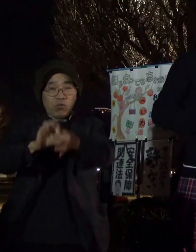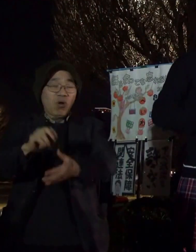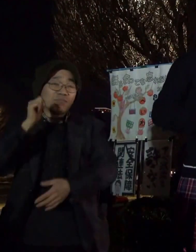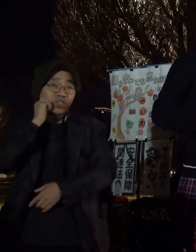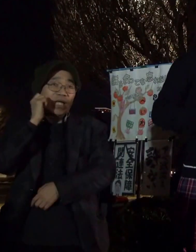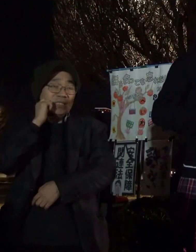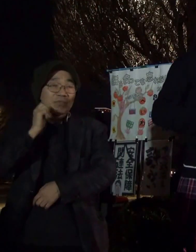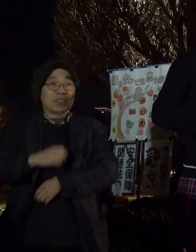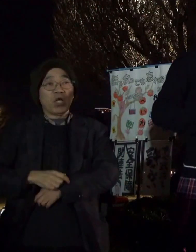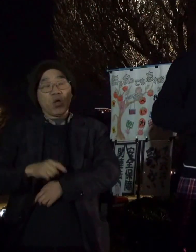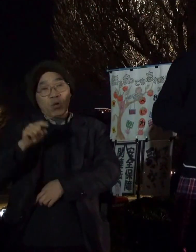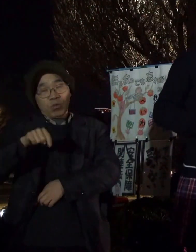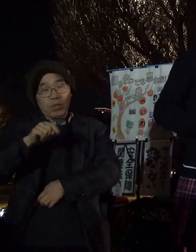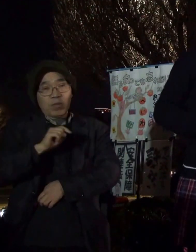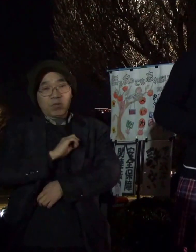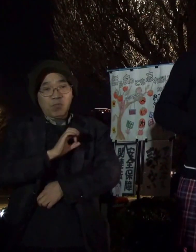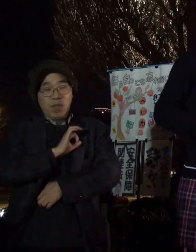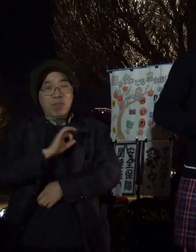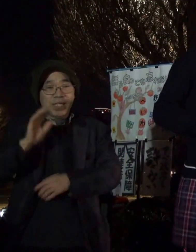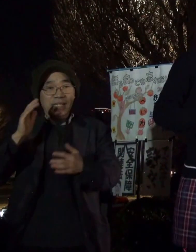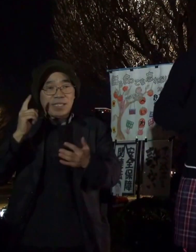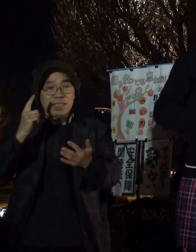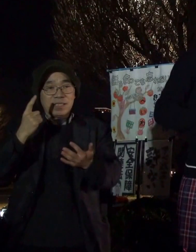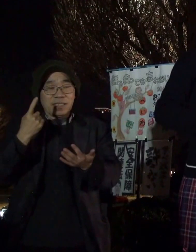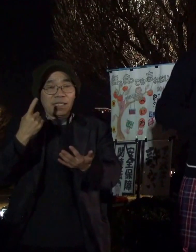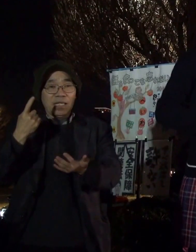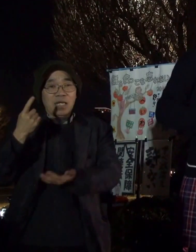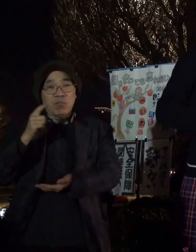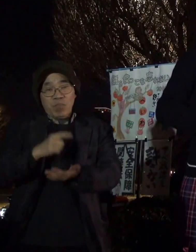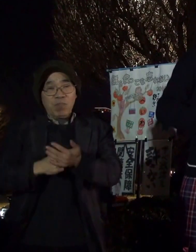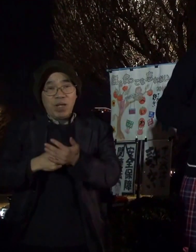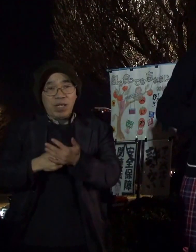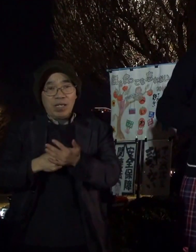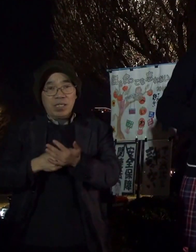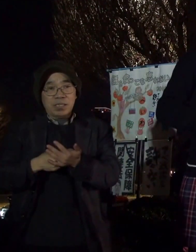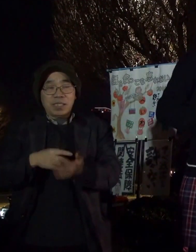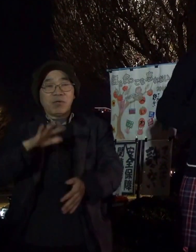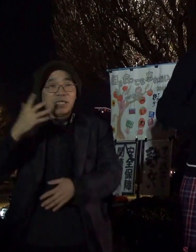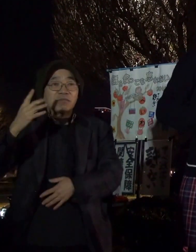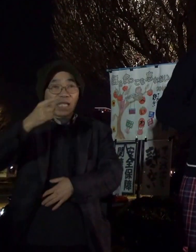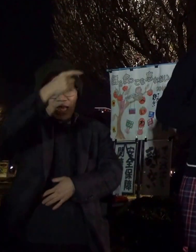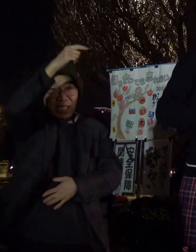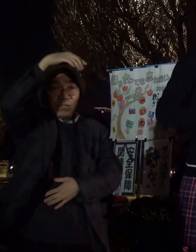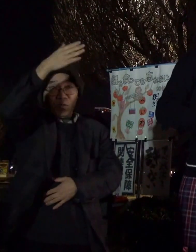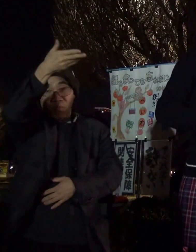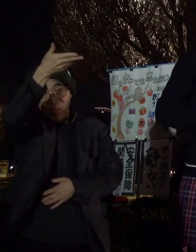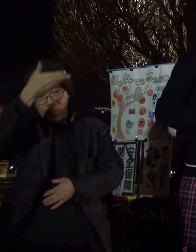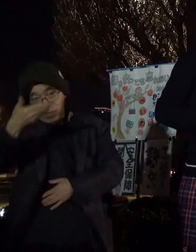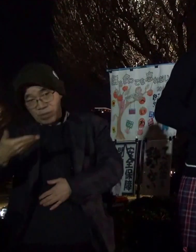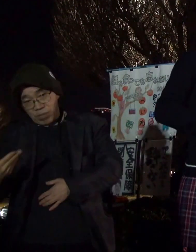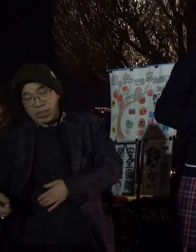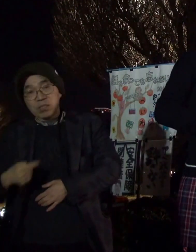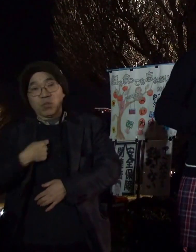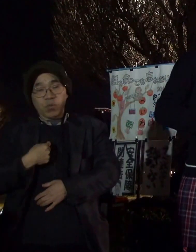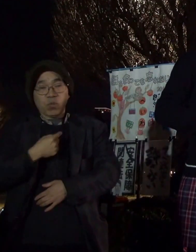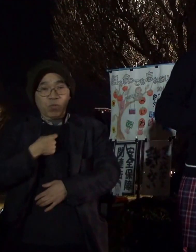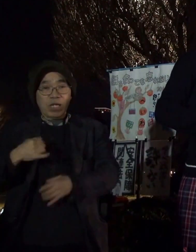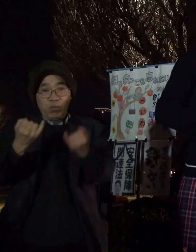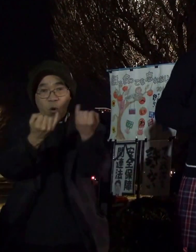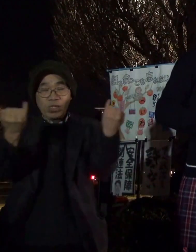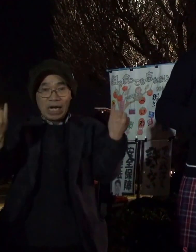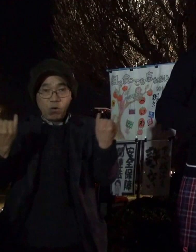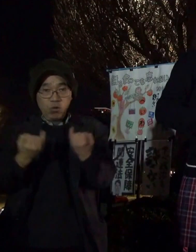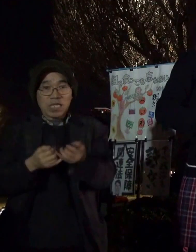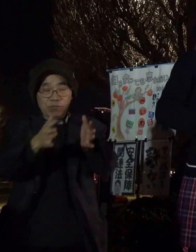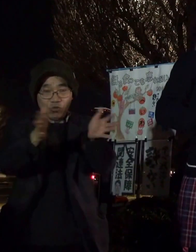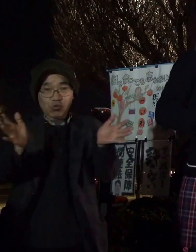のメンバーで活動してきたわけではなく、代々こう受け継がれてきているんですが、 そのこの女の子のグループを